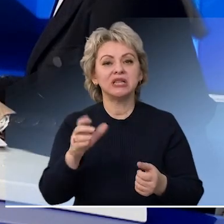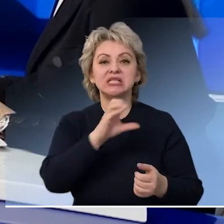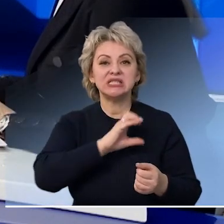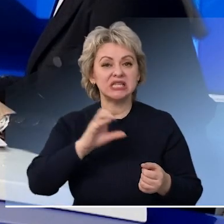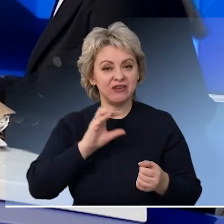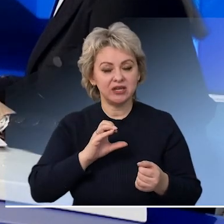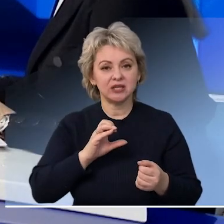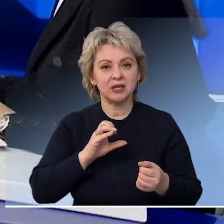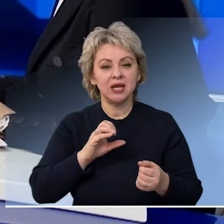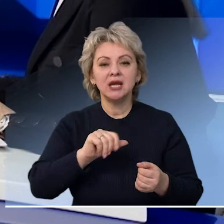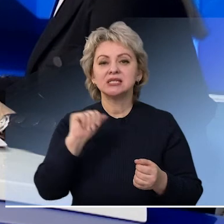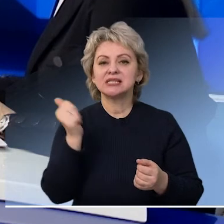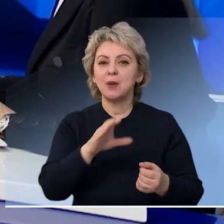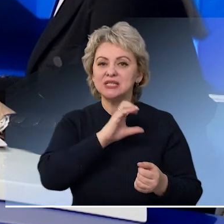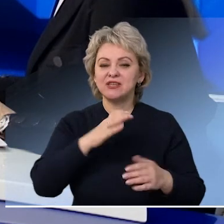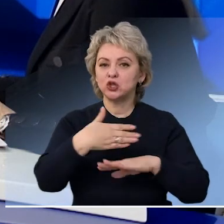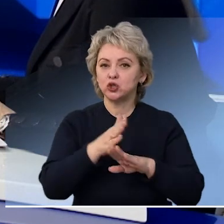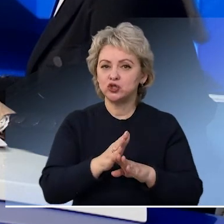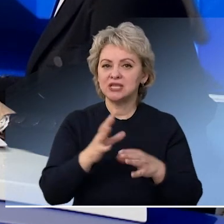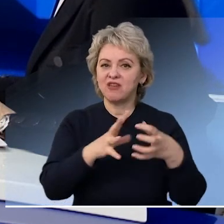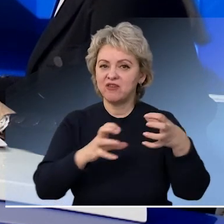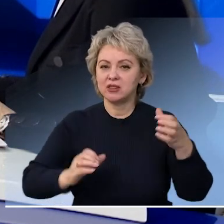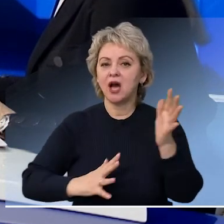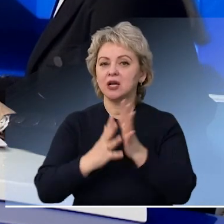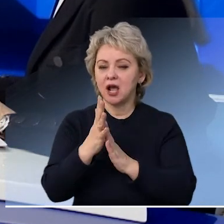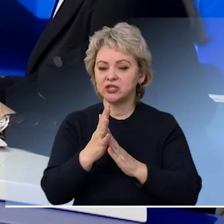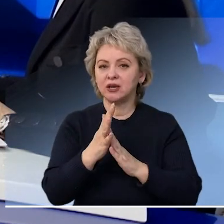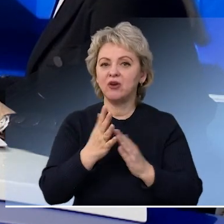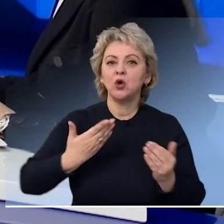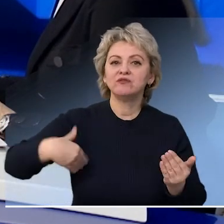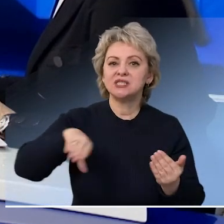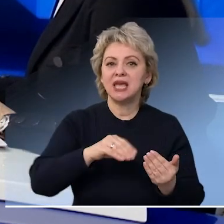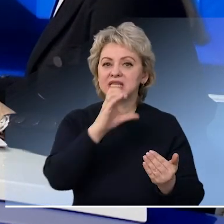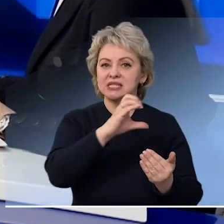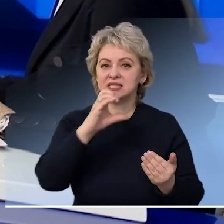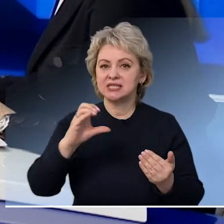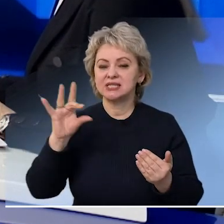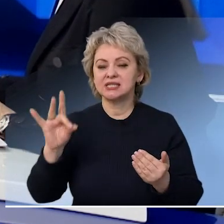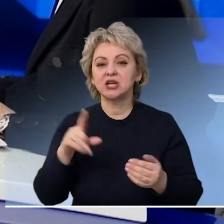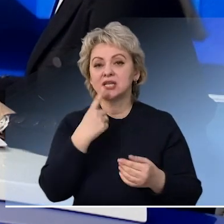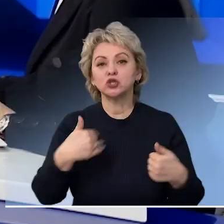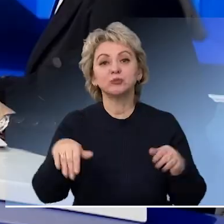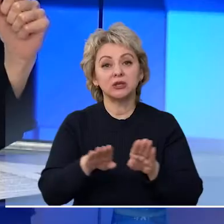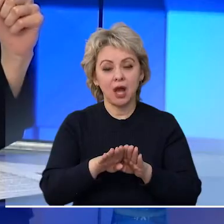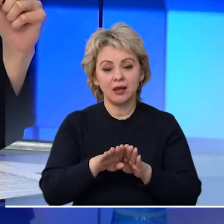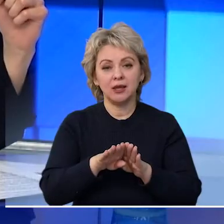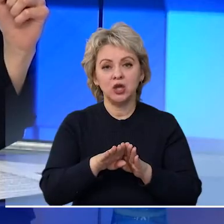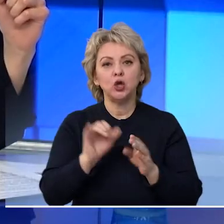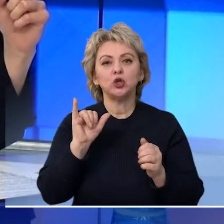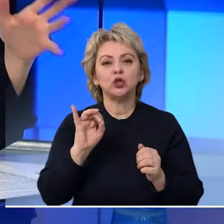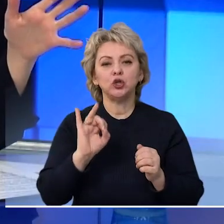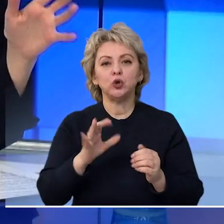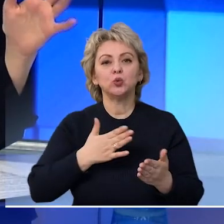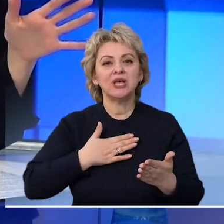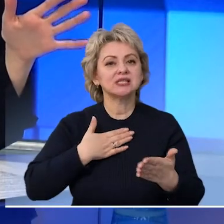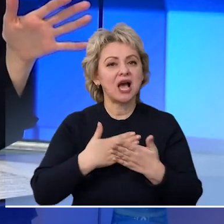самым северным, самой северной частью, да, виноградников всей СССР, скажем так.